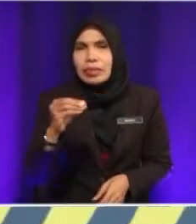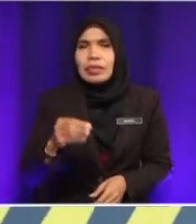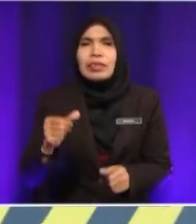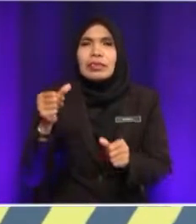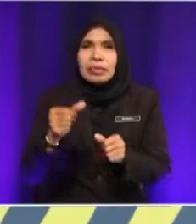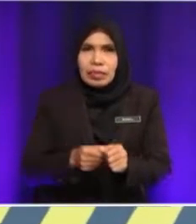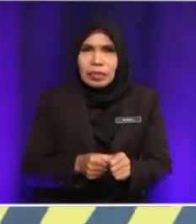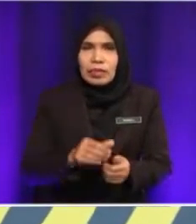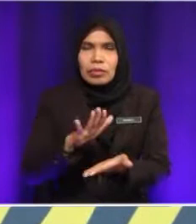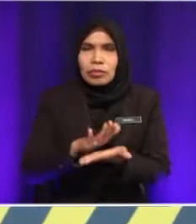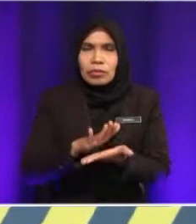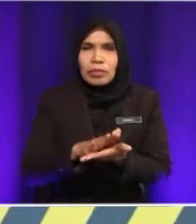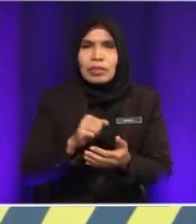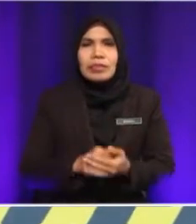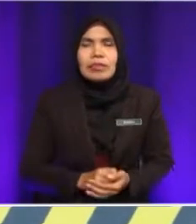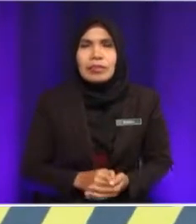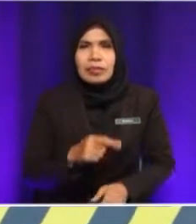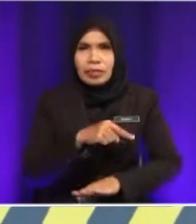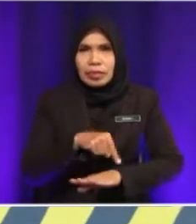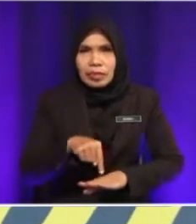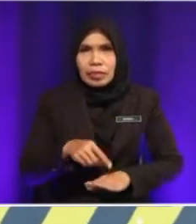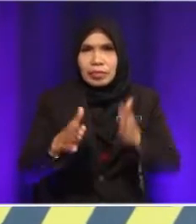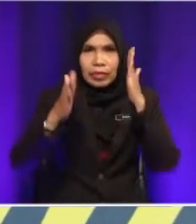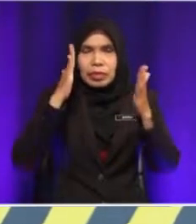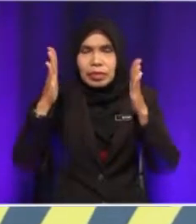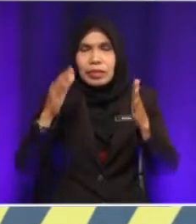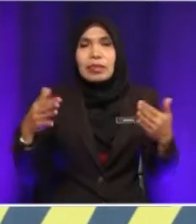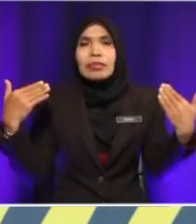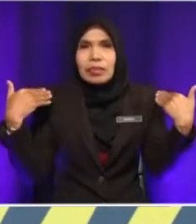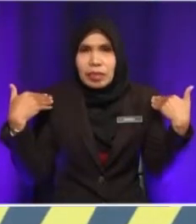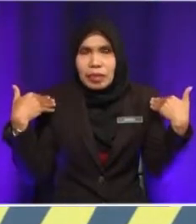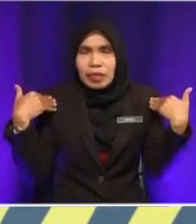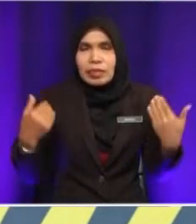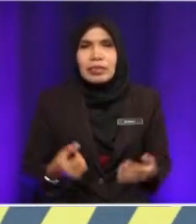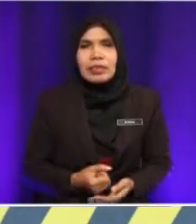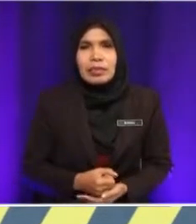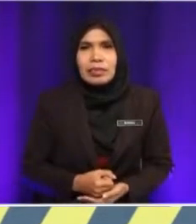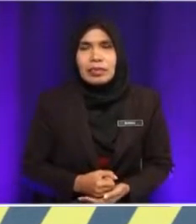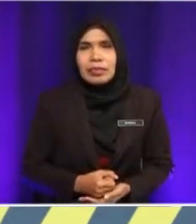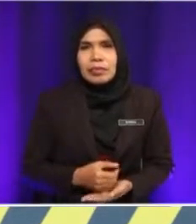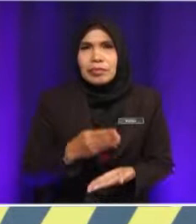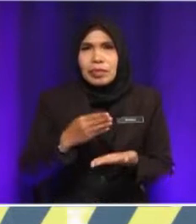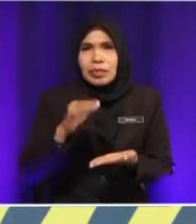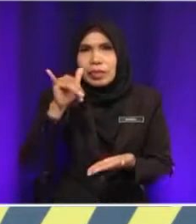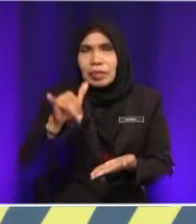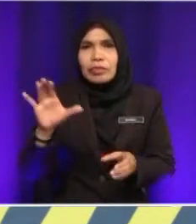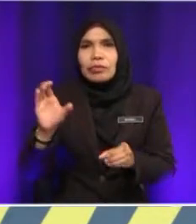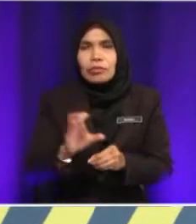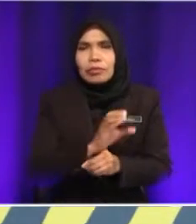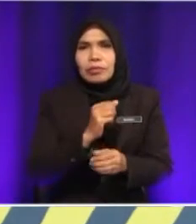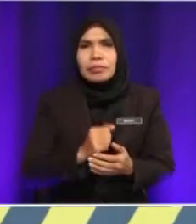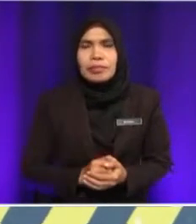rendah dan sekolah menengah mendapat bekal yang mencukupi dan juga kita harapkan instrumen ini dapat